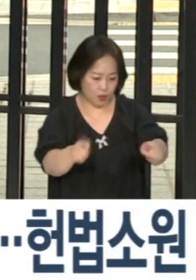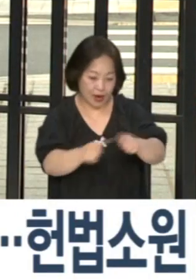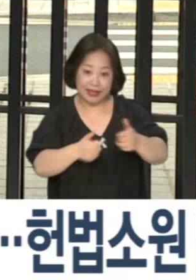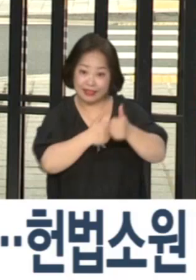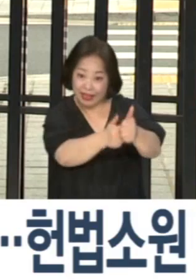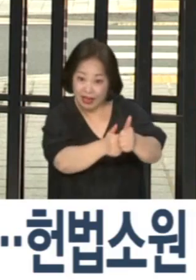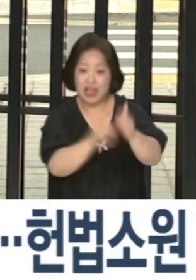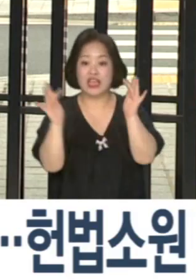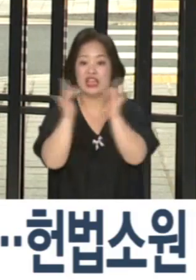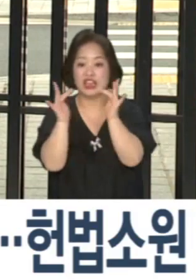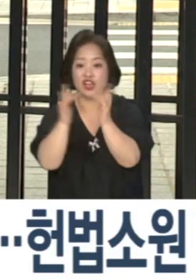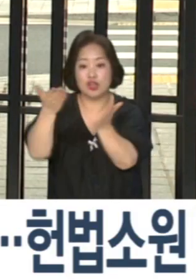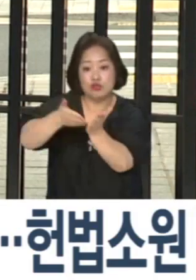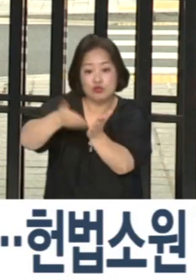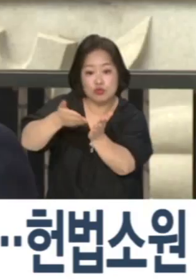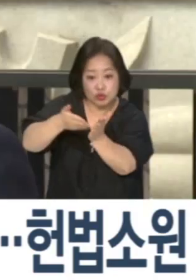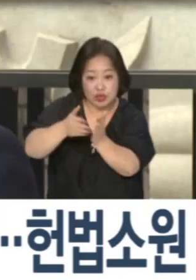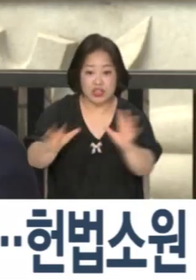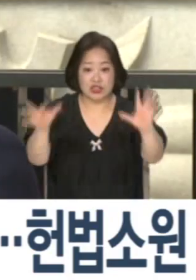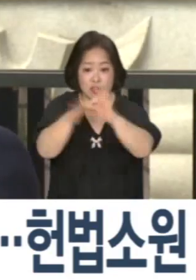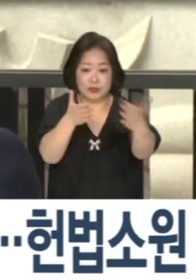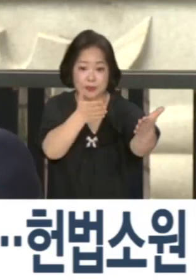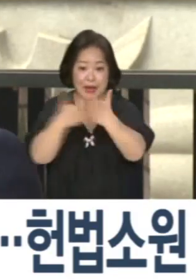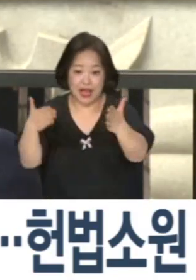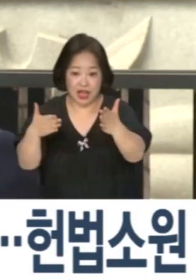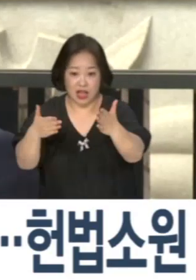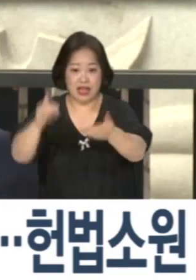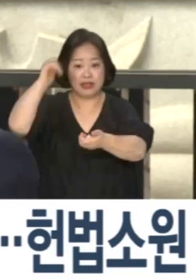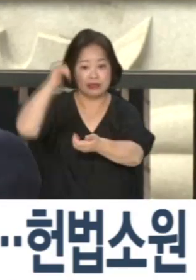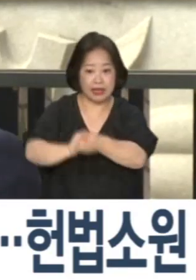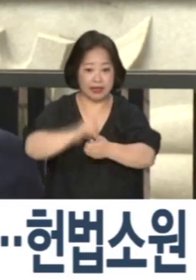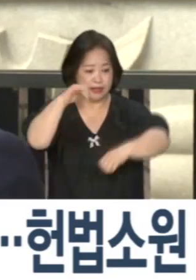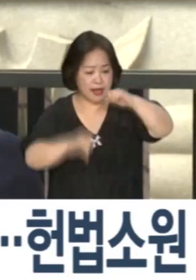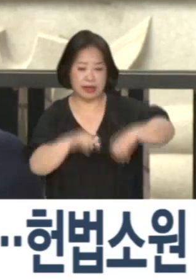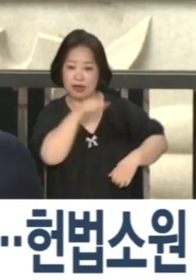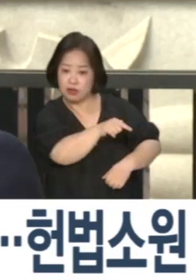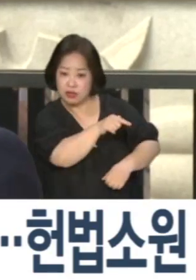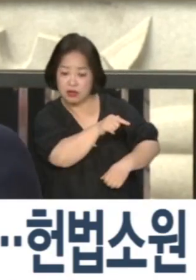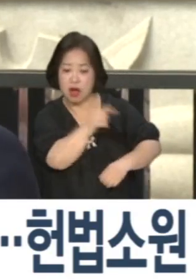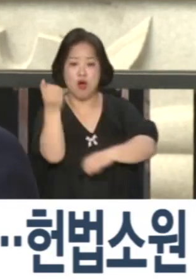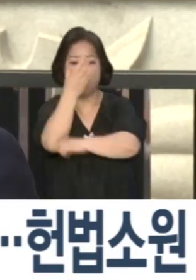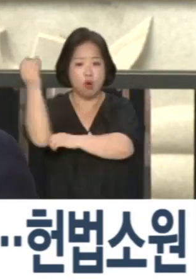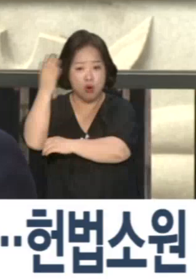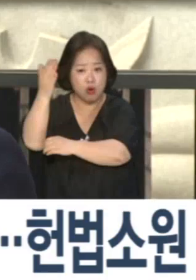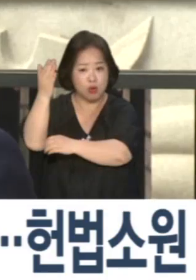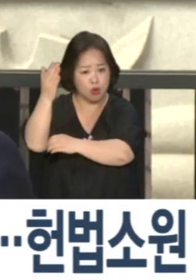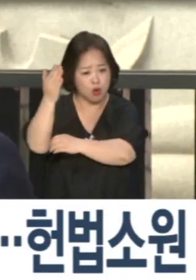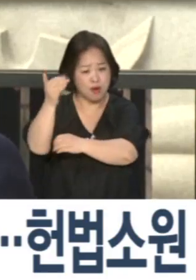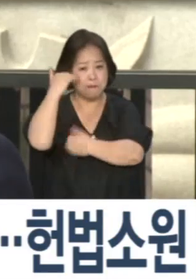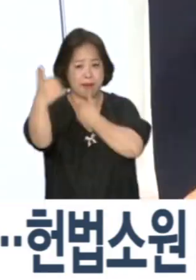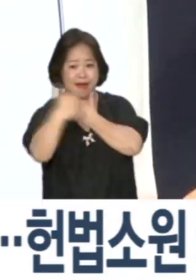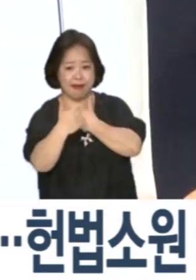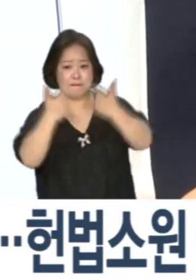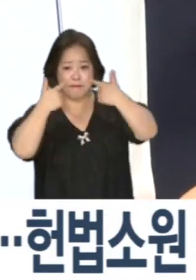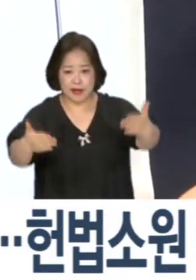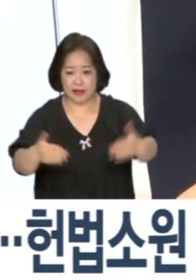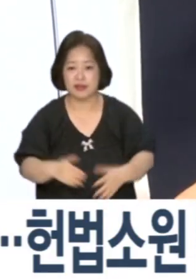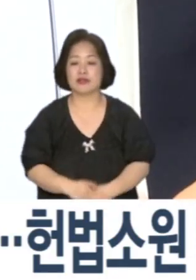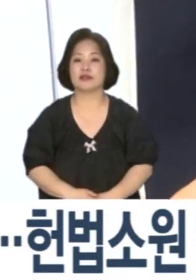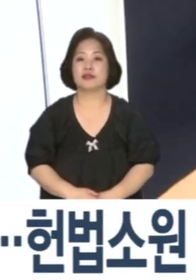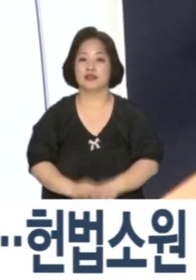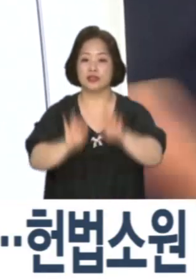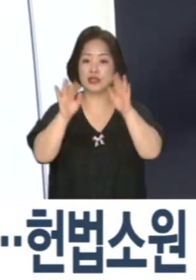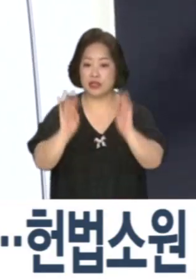따라 인터넷 뉴스 이용자와의 접속을 차단하거나 제안하는 행위는 언론 출판의 자유 등을 침해한다고 주장했습니다